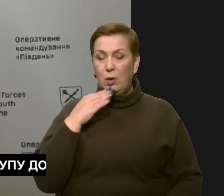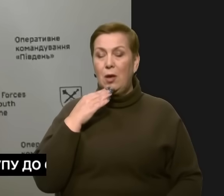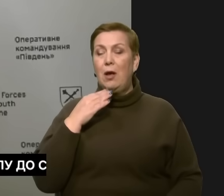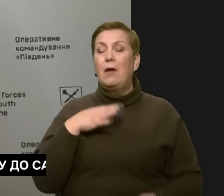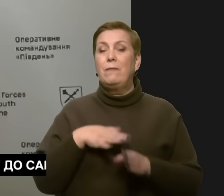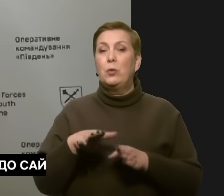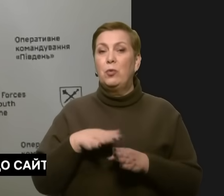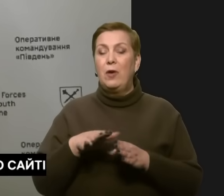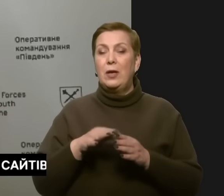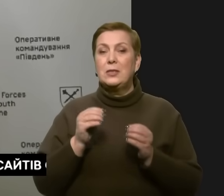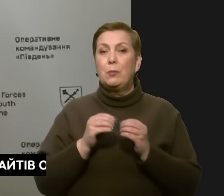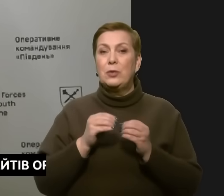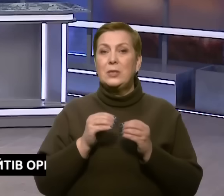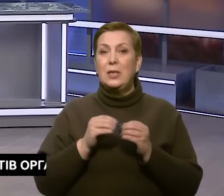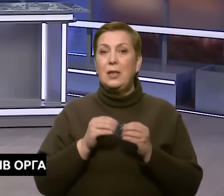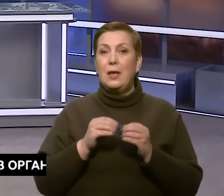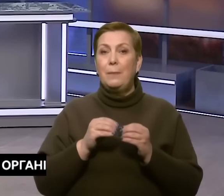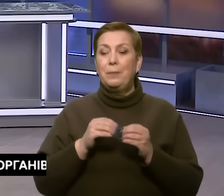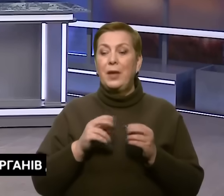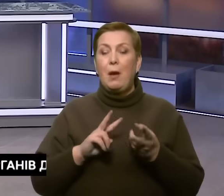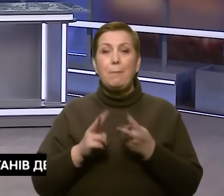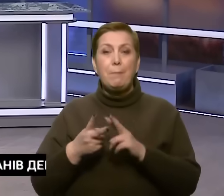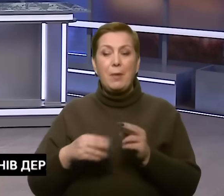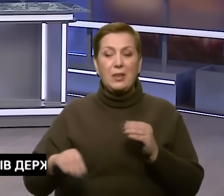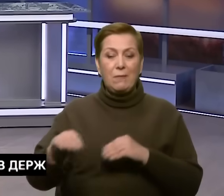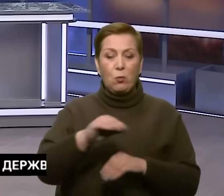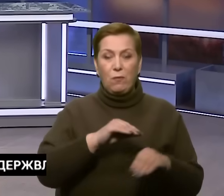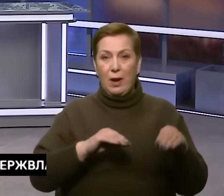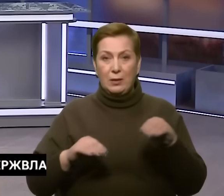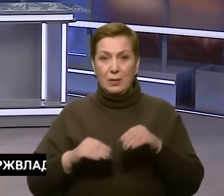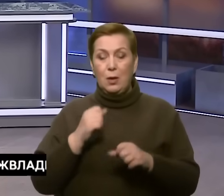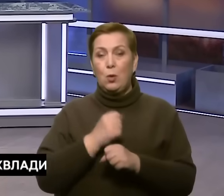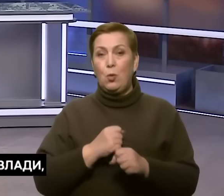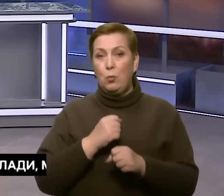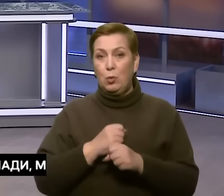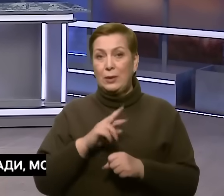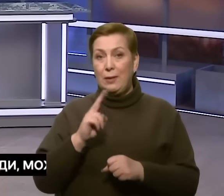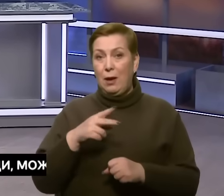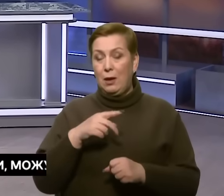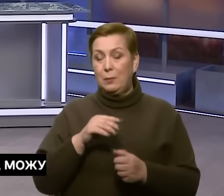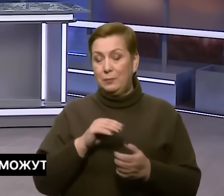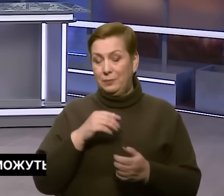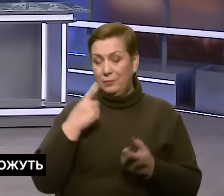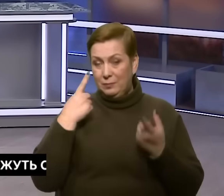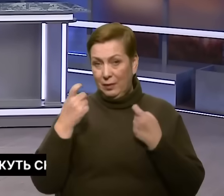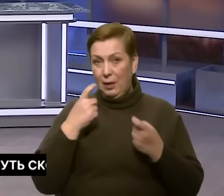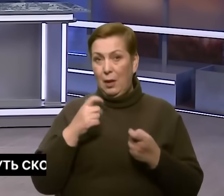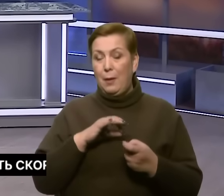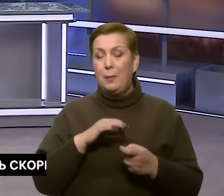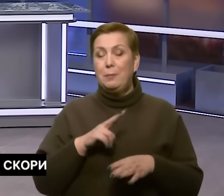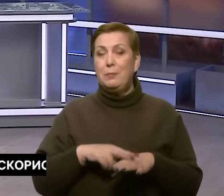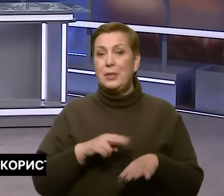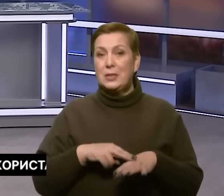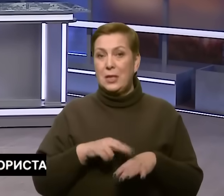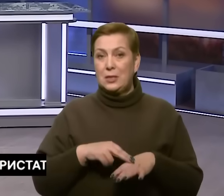маневрування. Робота, як вже зазначали представники Головного управління розвідки Міністерства оборони, триває фактично